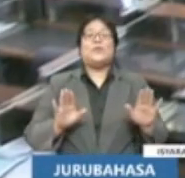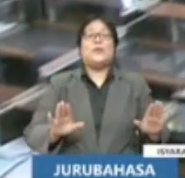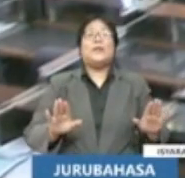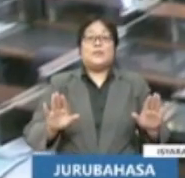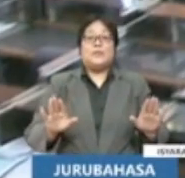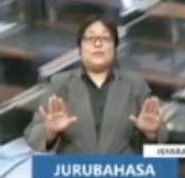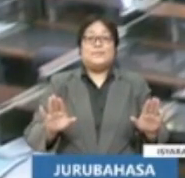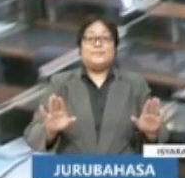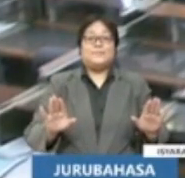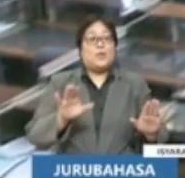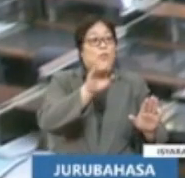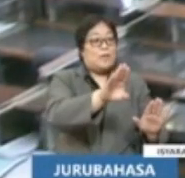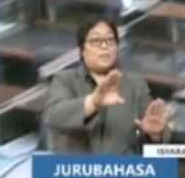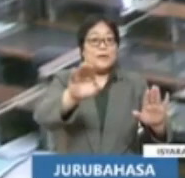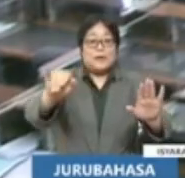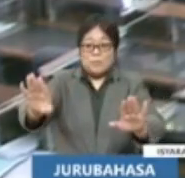Alright.